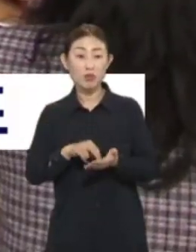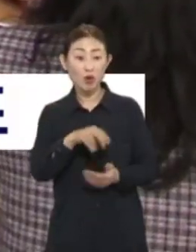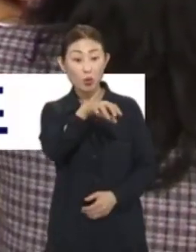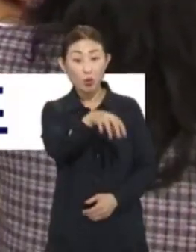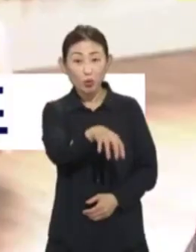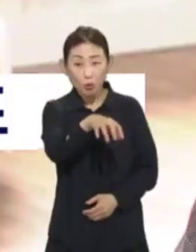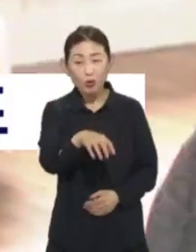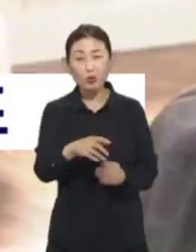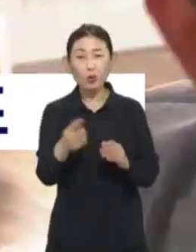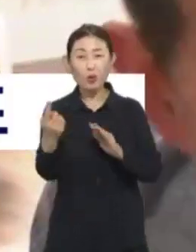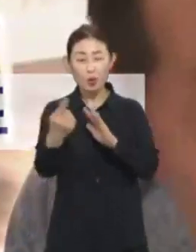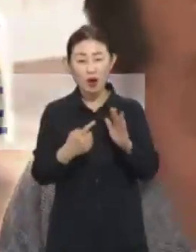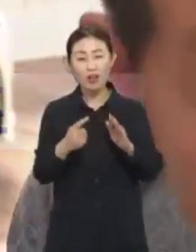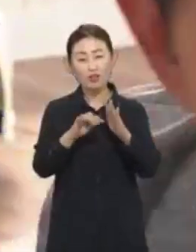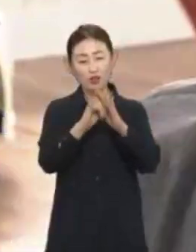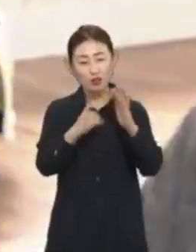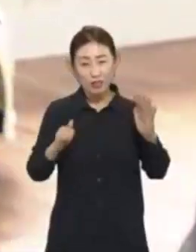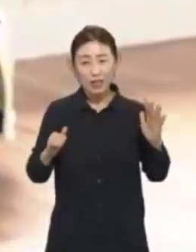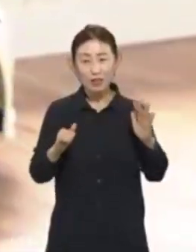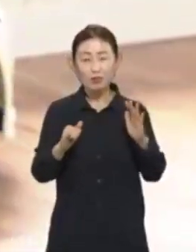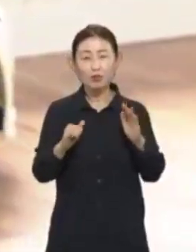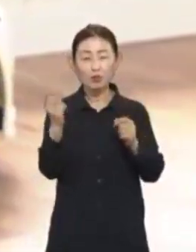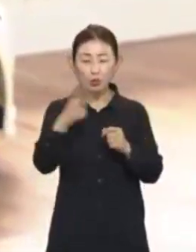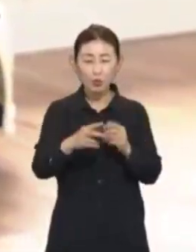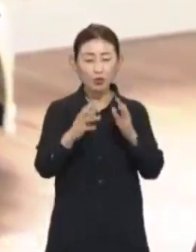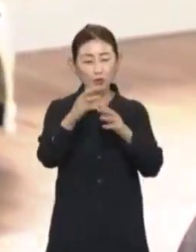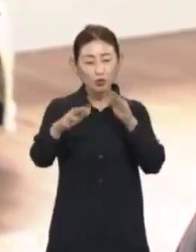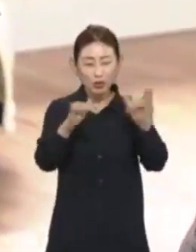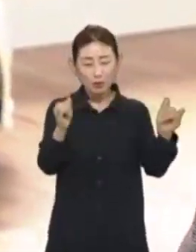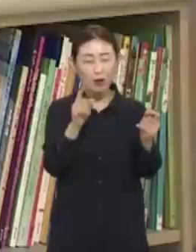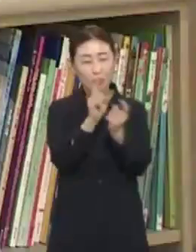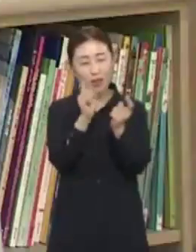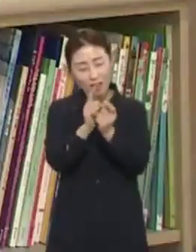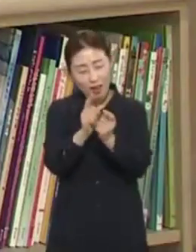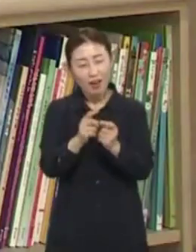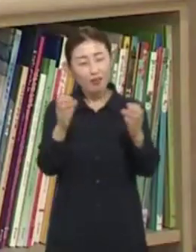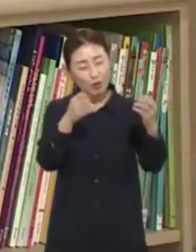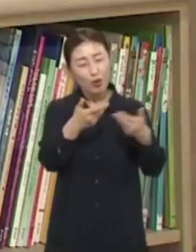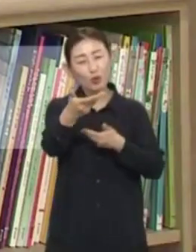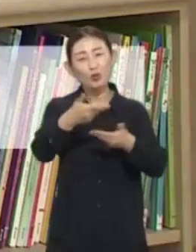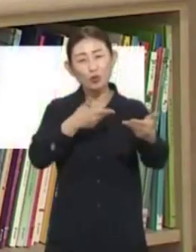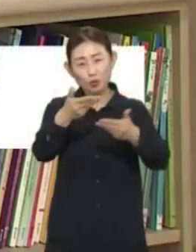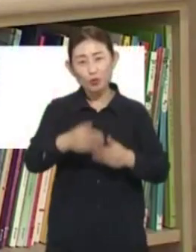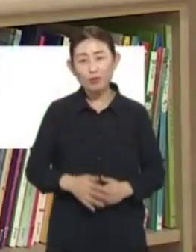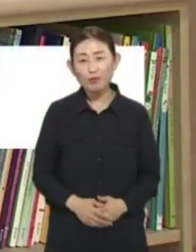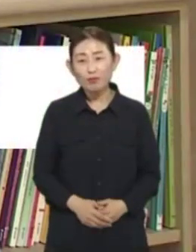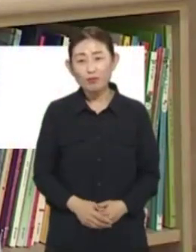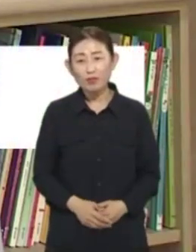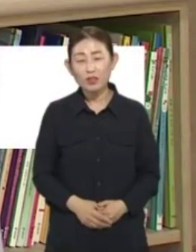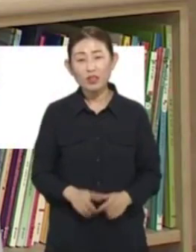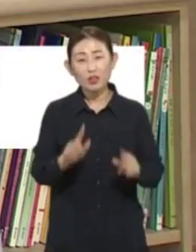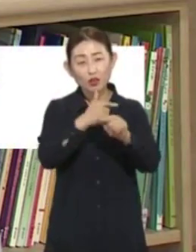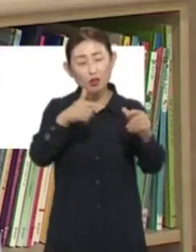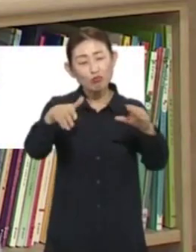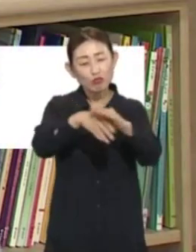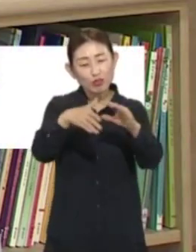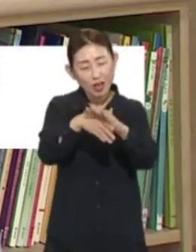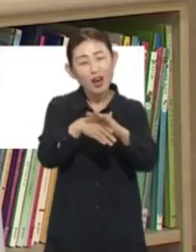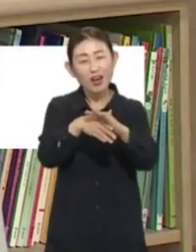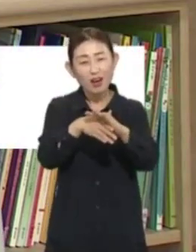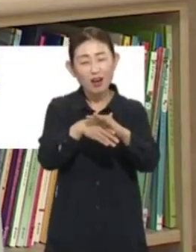온돌방에서 이웃 주민들과 교류하며 소통할 수 있는 기회가 됩니다. 다양한 문화 접할 수도 있고 그리고